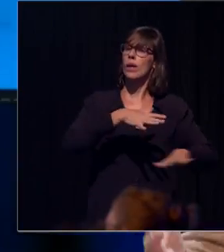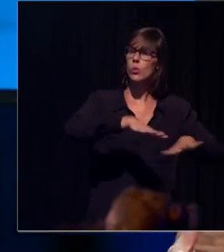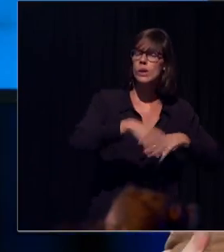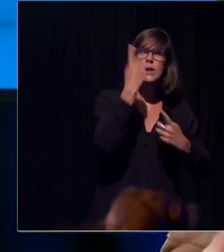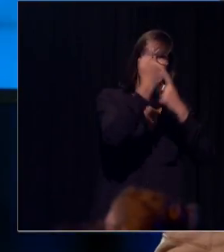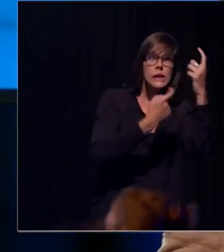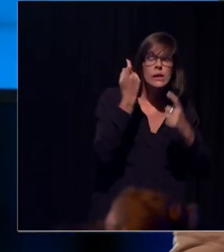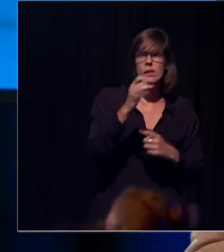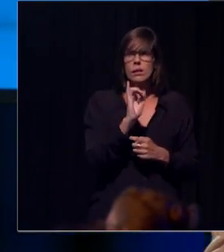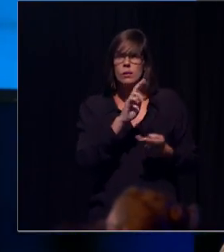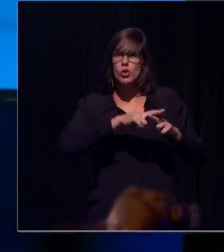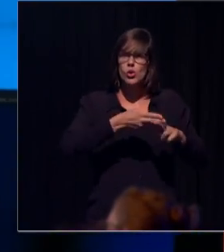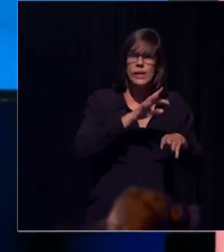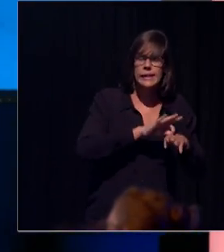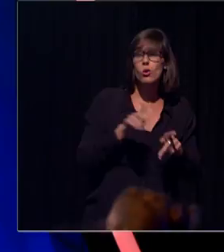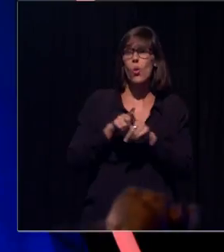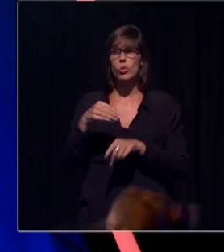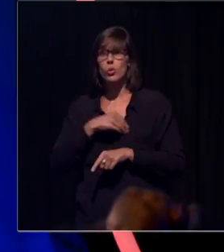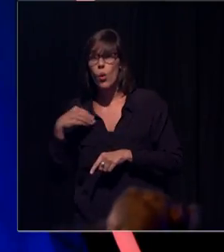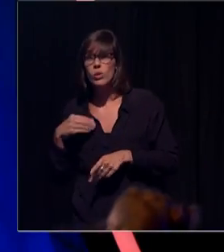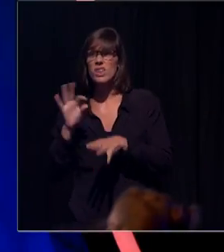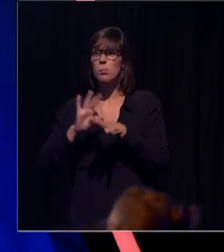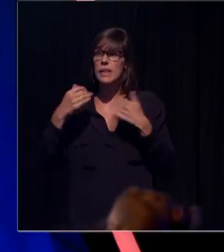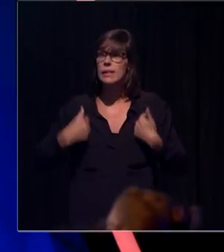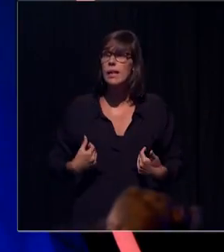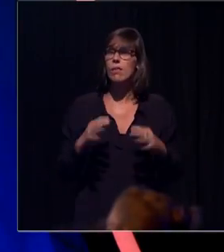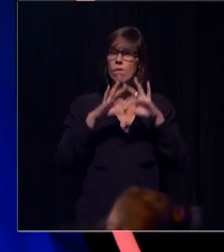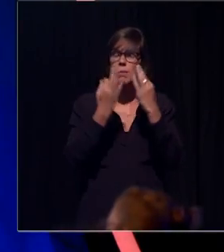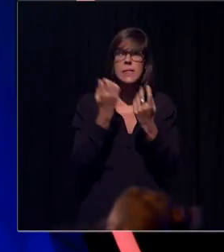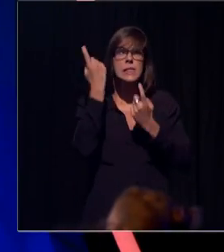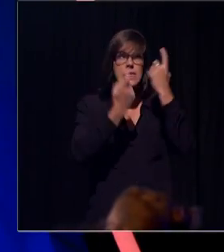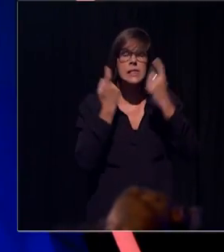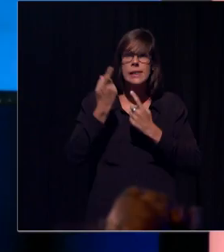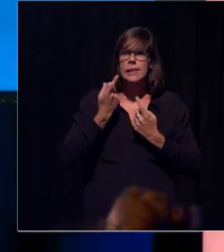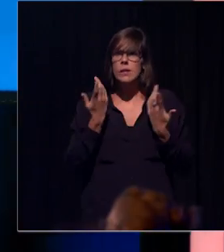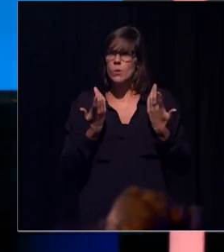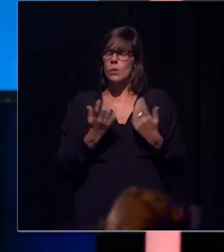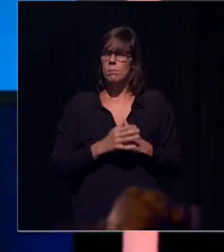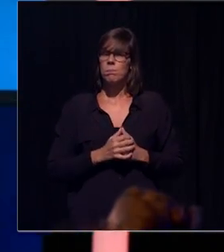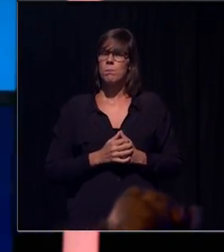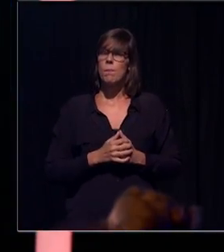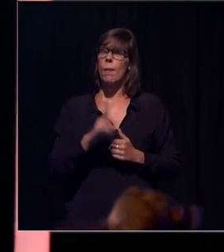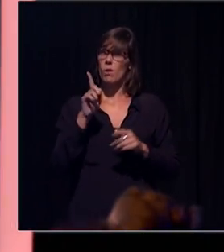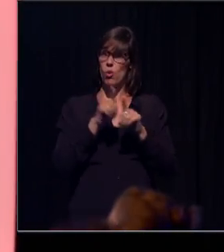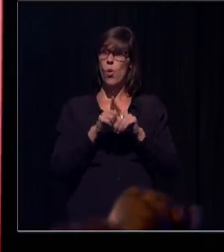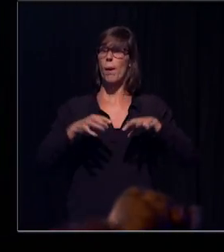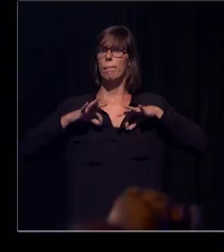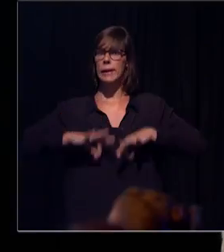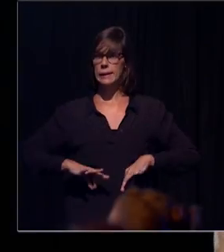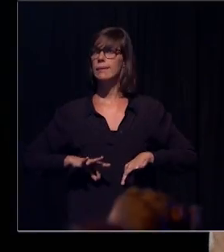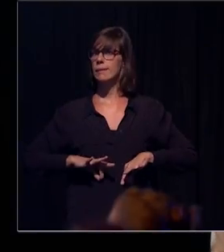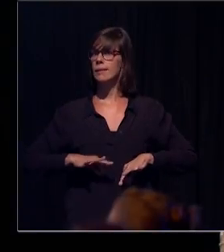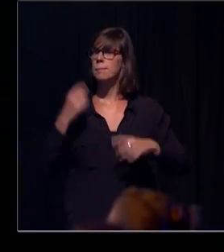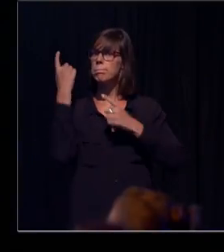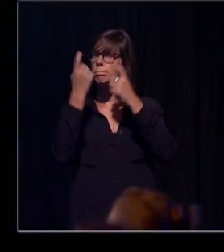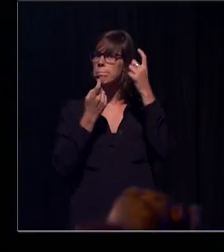de artsen liggen wakker van diabetes, patiënten en hun familie liggen wakker van diabetes, maar ook de ministers liggen wakker van